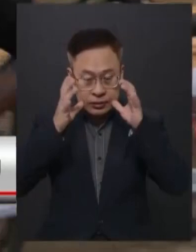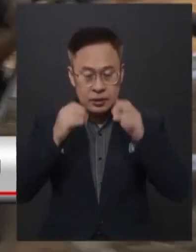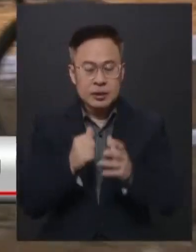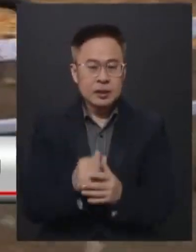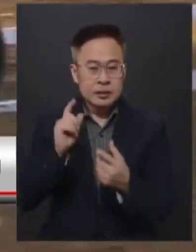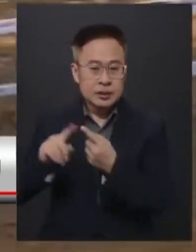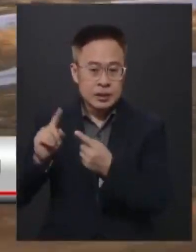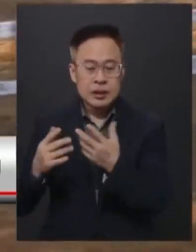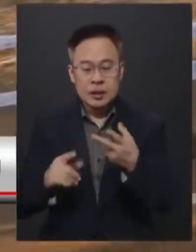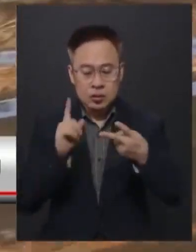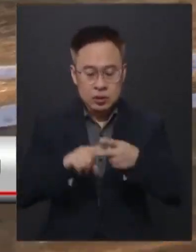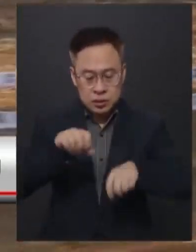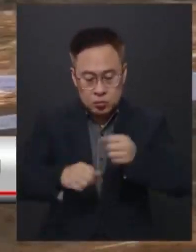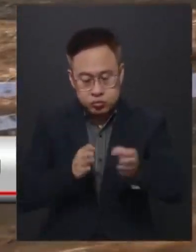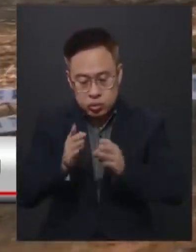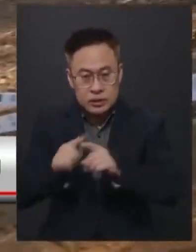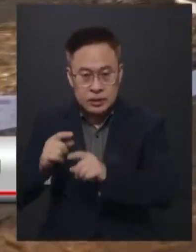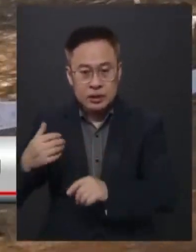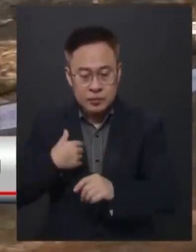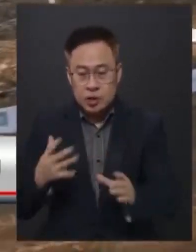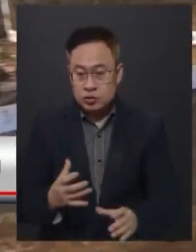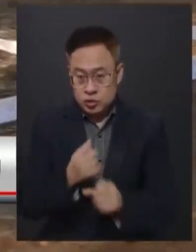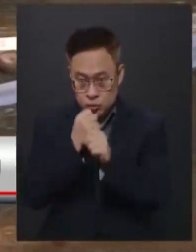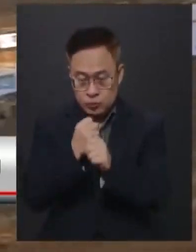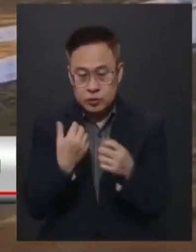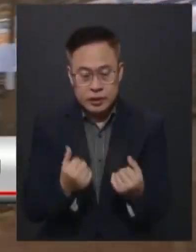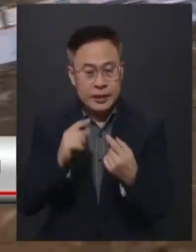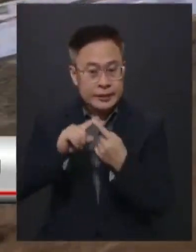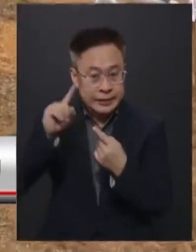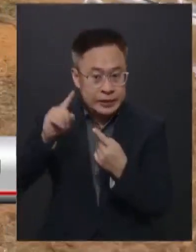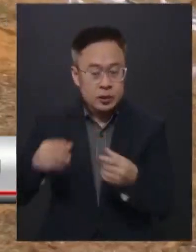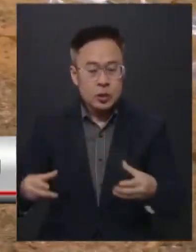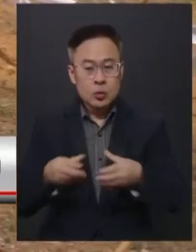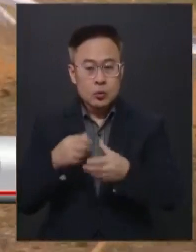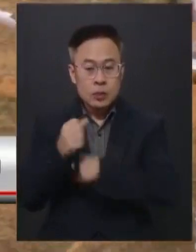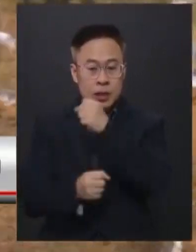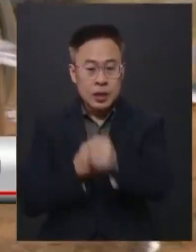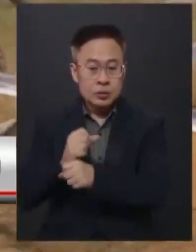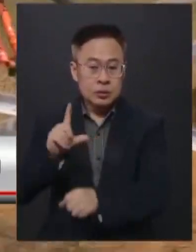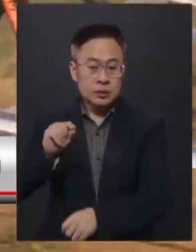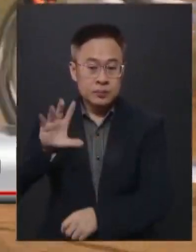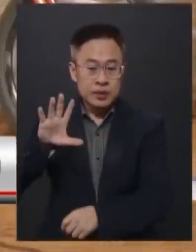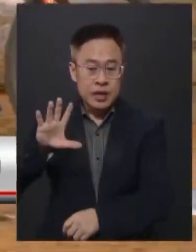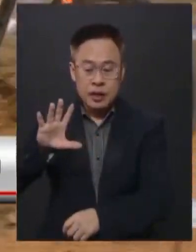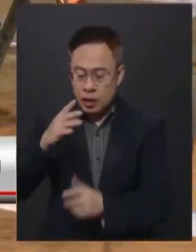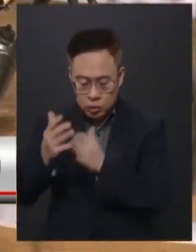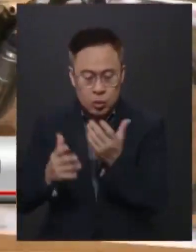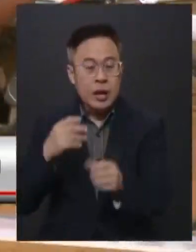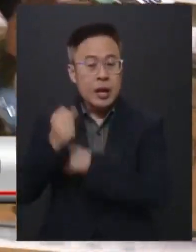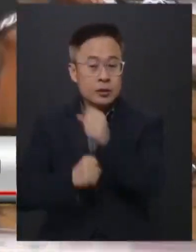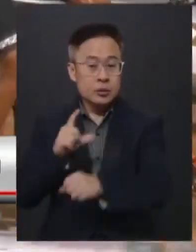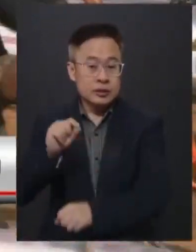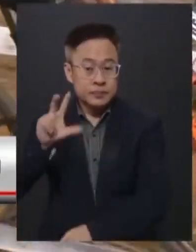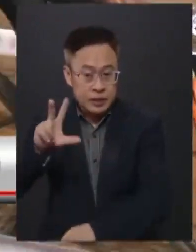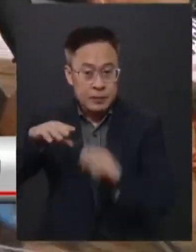รุ่นที่น่าสนใจนะคะก็มีดังนี้ค่ะมาเริ่มกันที่รุ่นอายุไม่เกิน23ปีหญิงค่ะในระยะทาง14กิโลเม